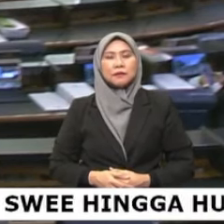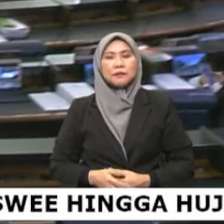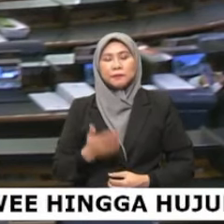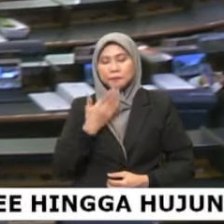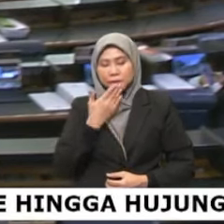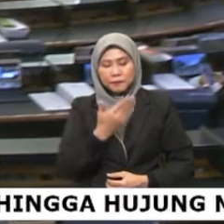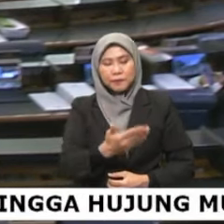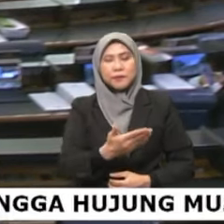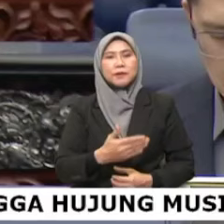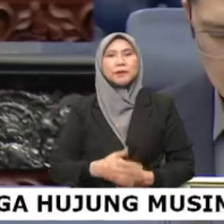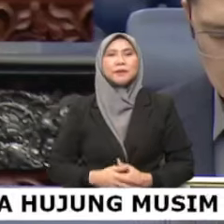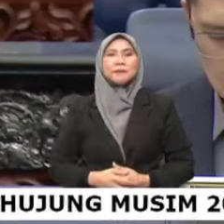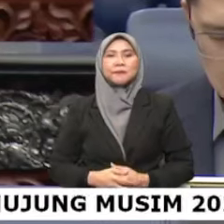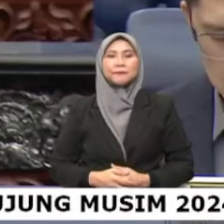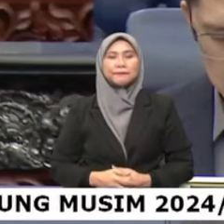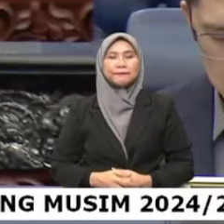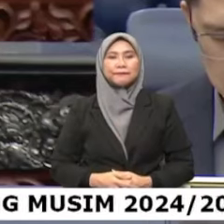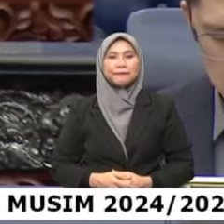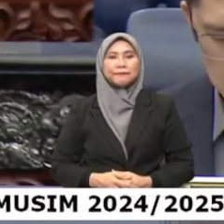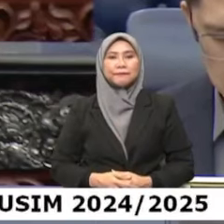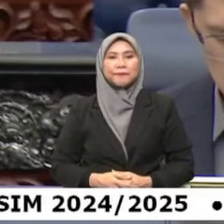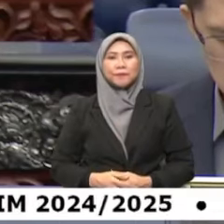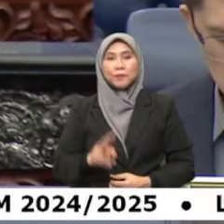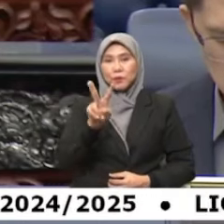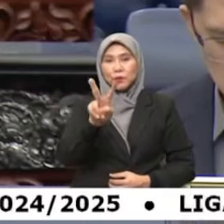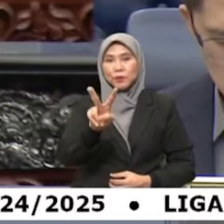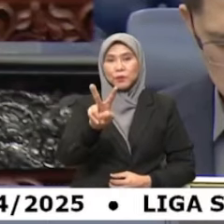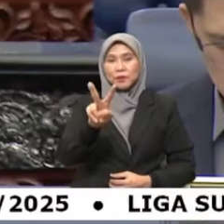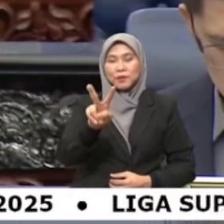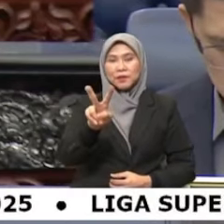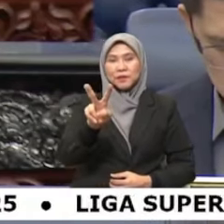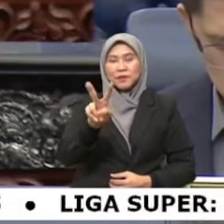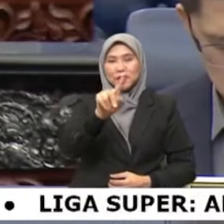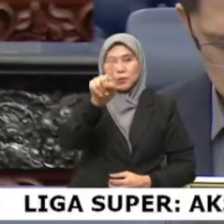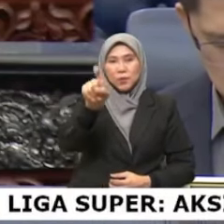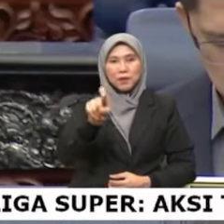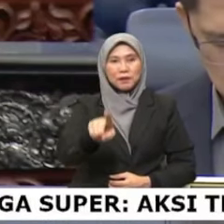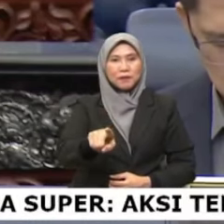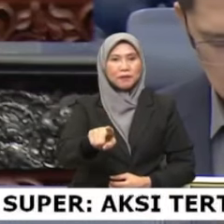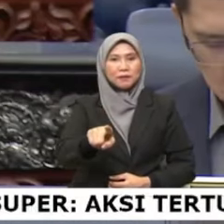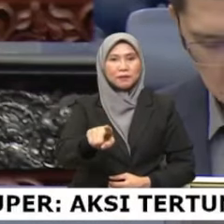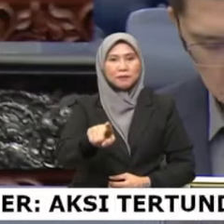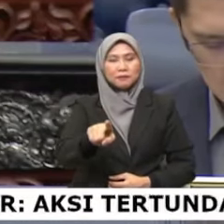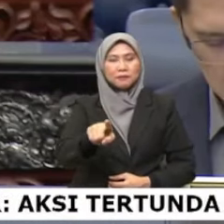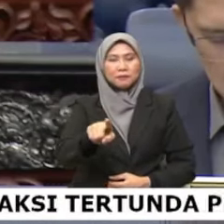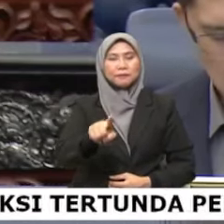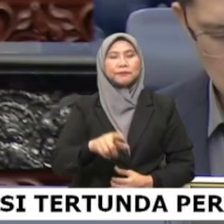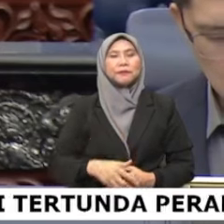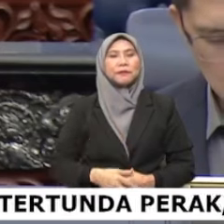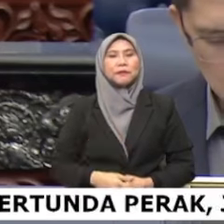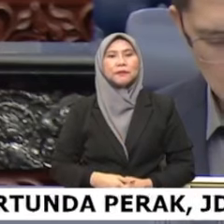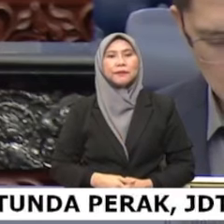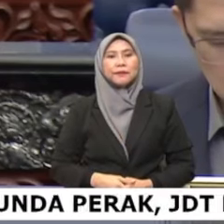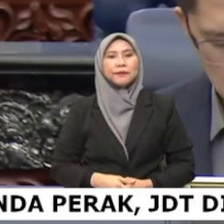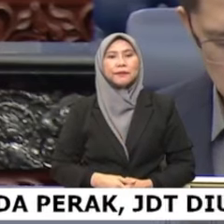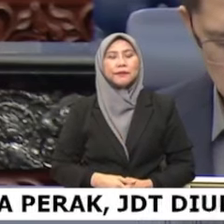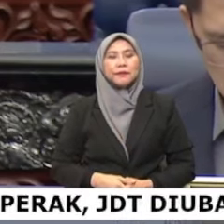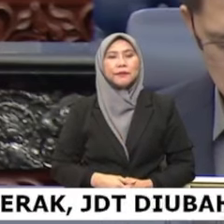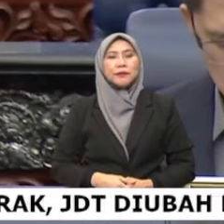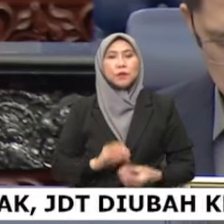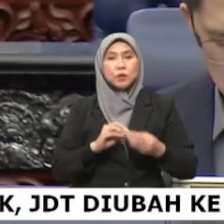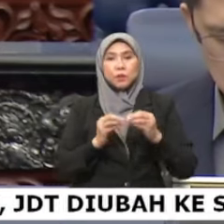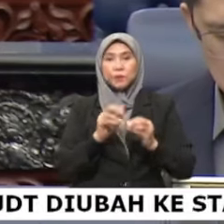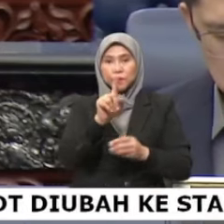Terima kasih Yang Berhormat. Ada dua soalan yang berkait dengan soalan yang pertama. Merujuk